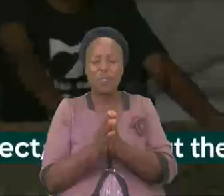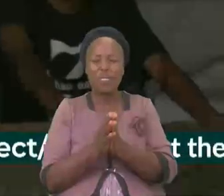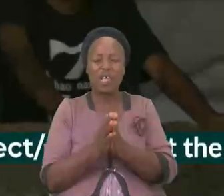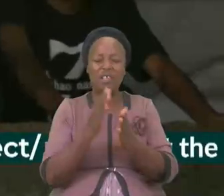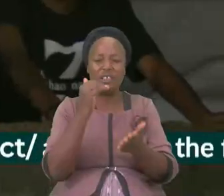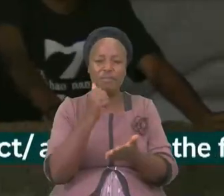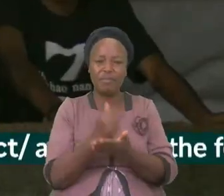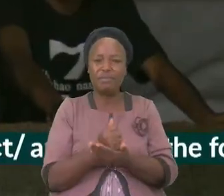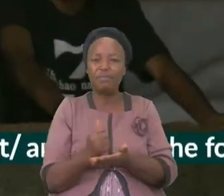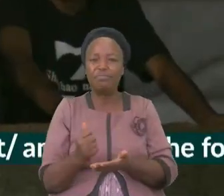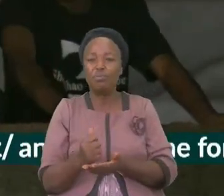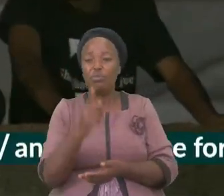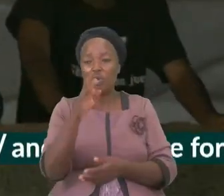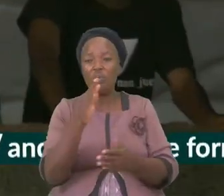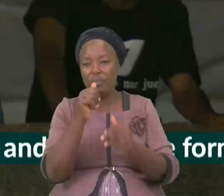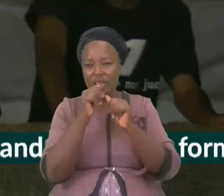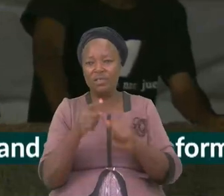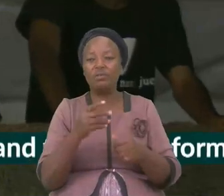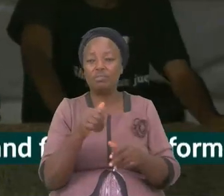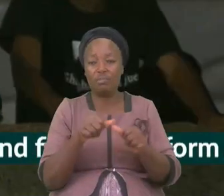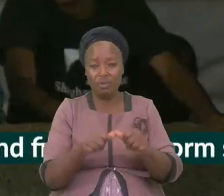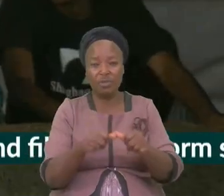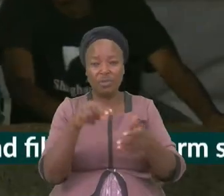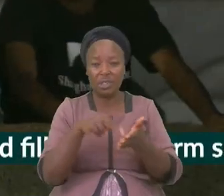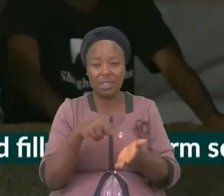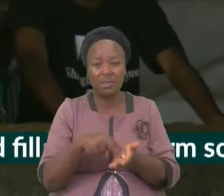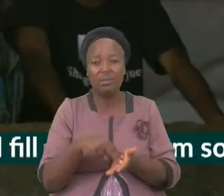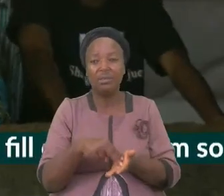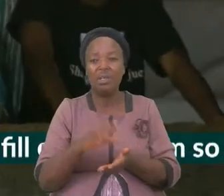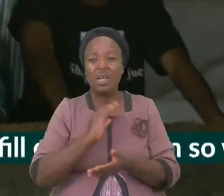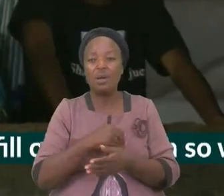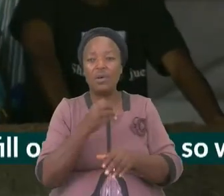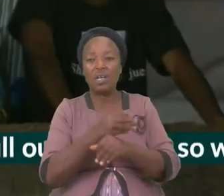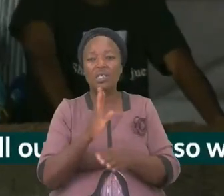Merci, toujours debout, nos conseillers sont là.